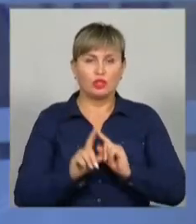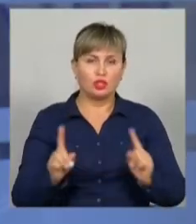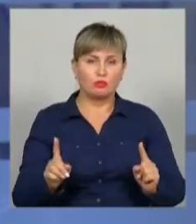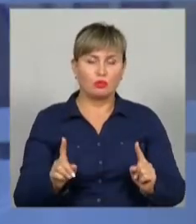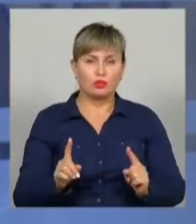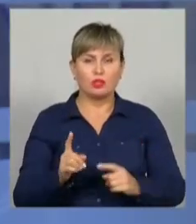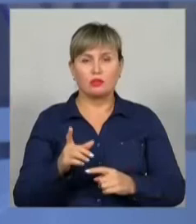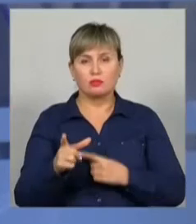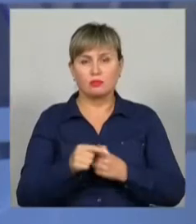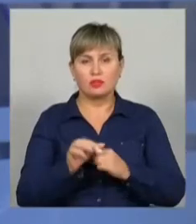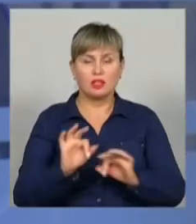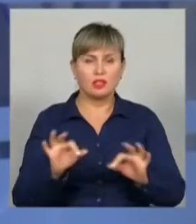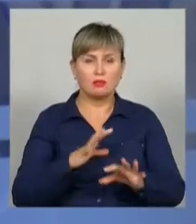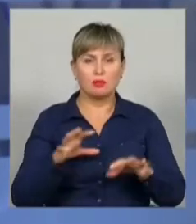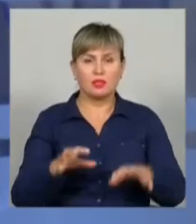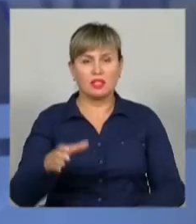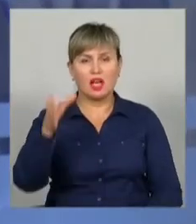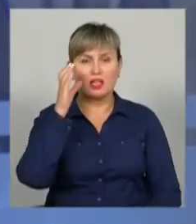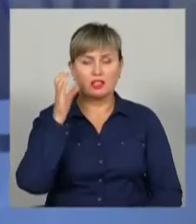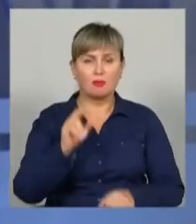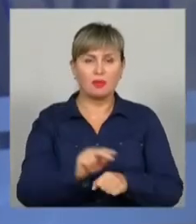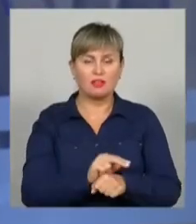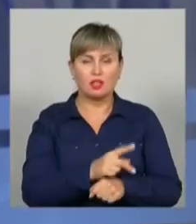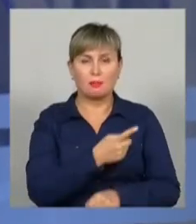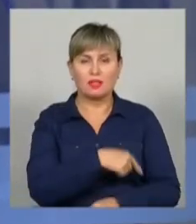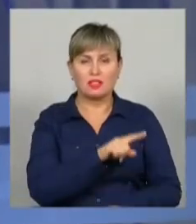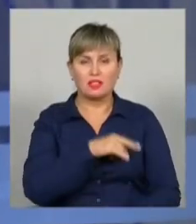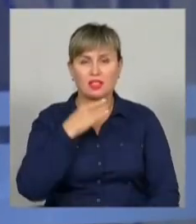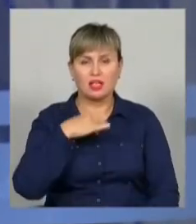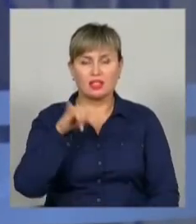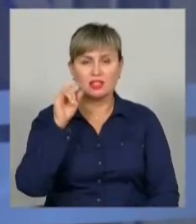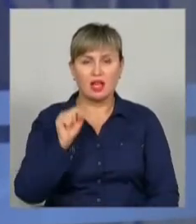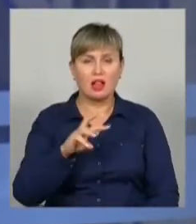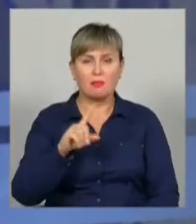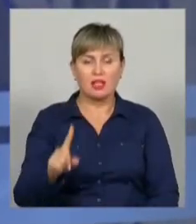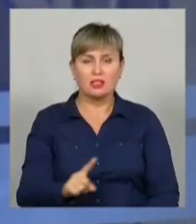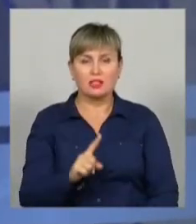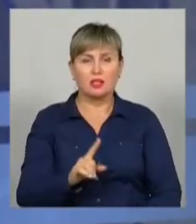прямой связи был президент Академии профилактической медицины Казахстана Алмаз Шарман. Мы продолжаем.